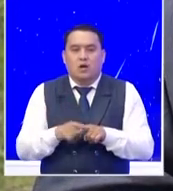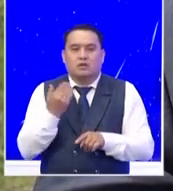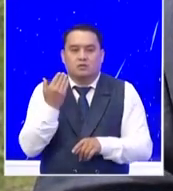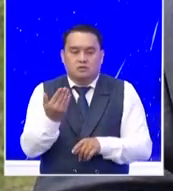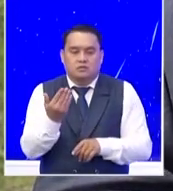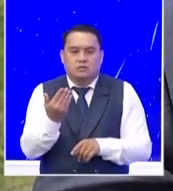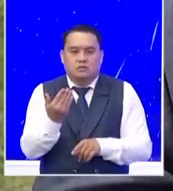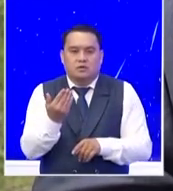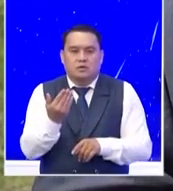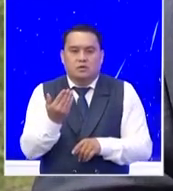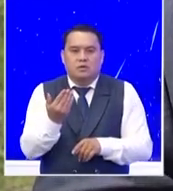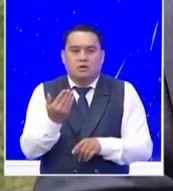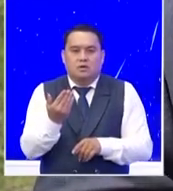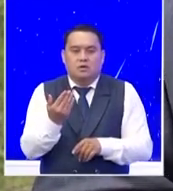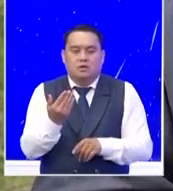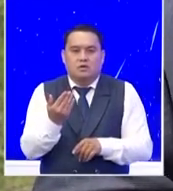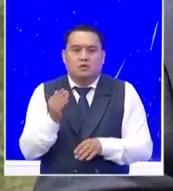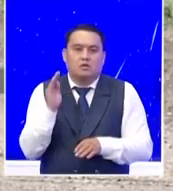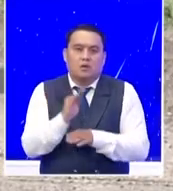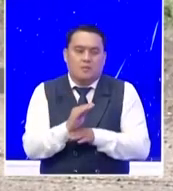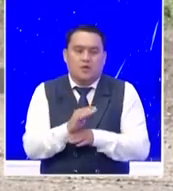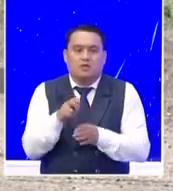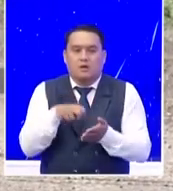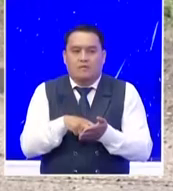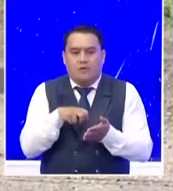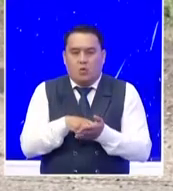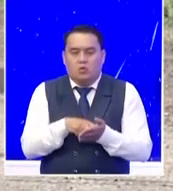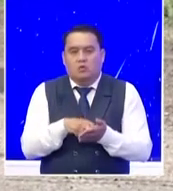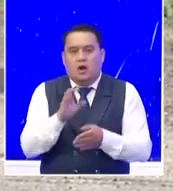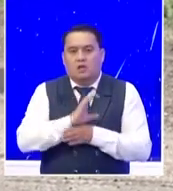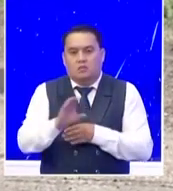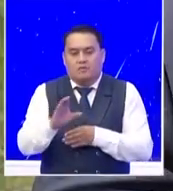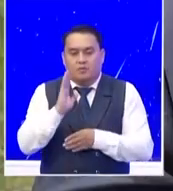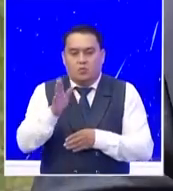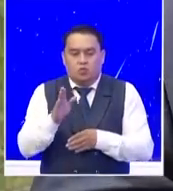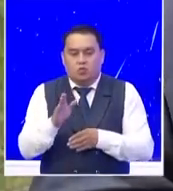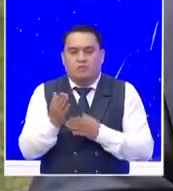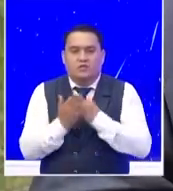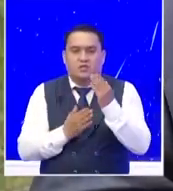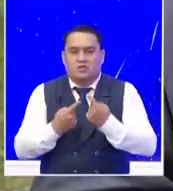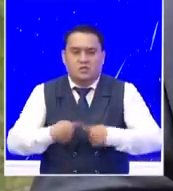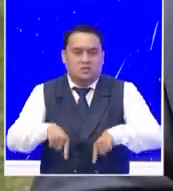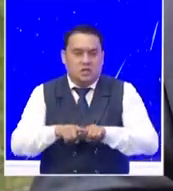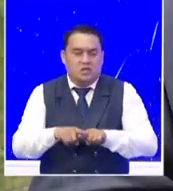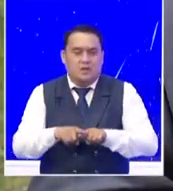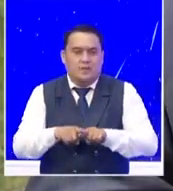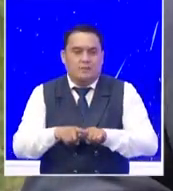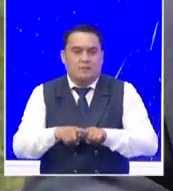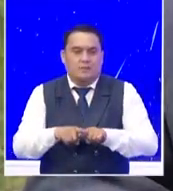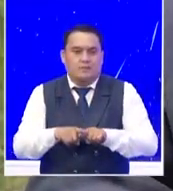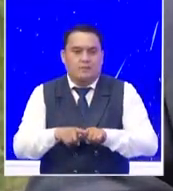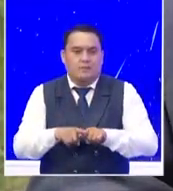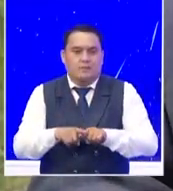тараптарынан, жедел қызметке тараптан тиісті қосымша хаттар құзырлы органдарға жолданатын болады. Хат алынғаннан кейін біз